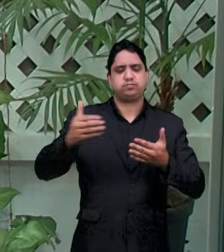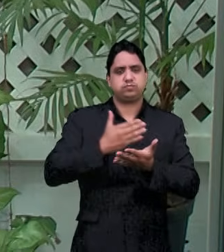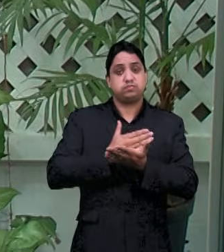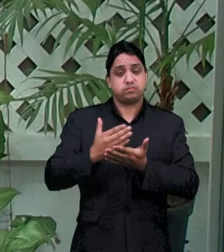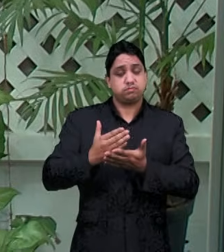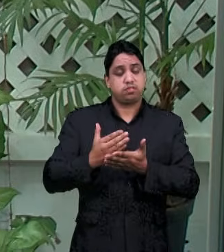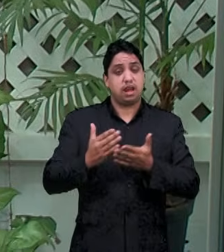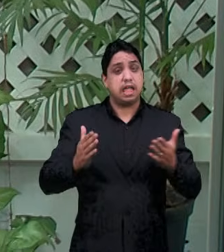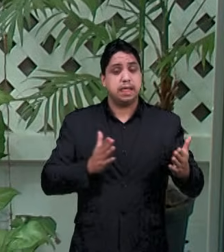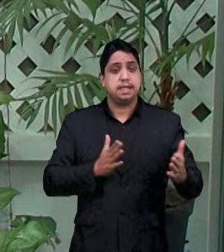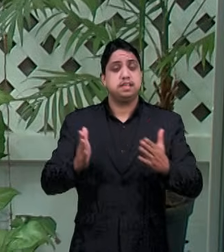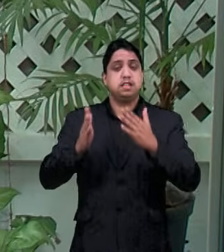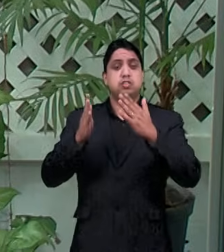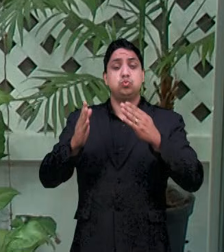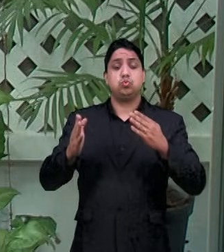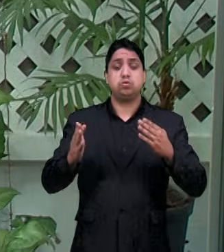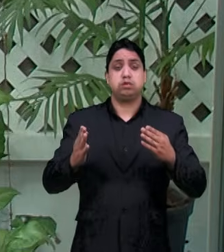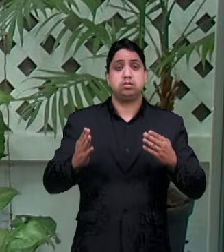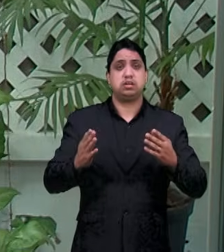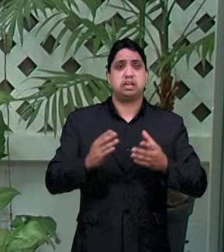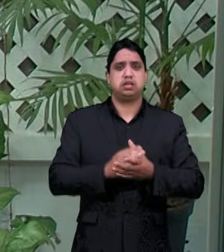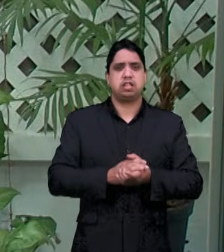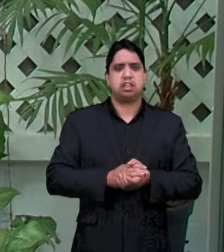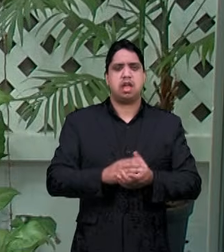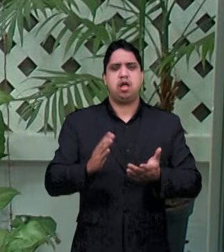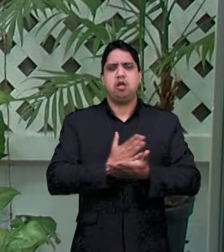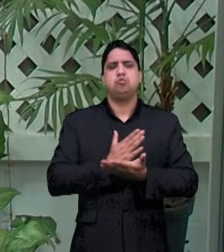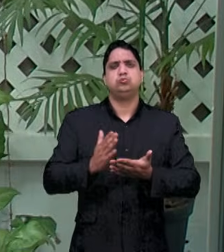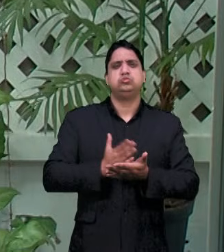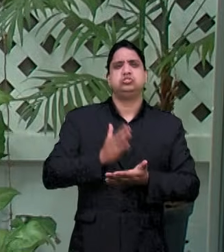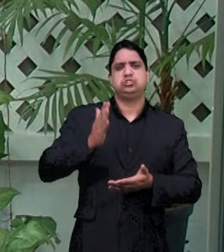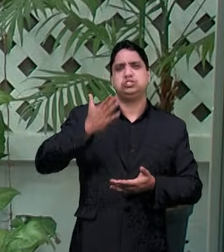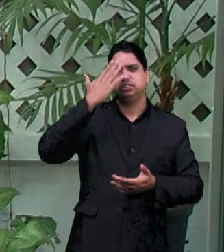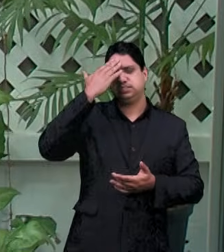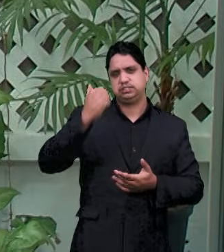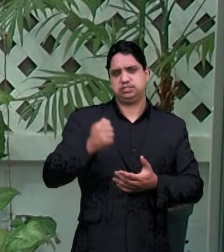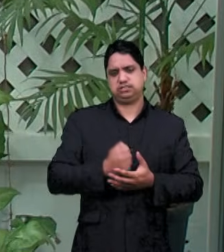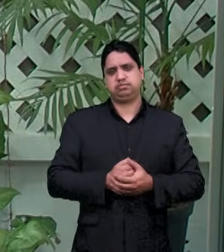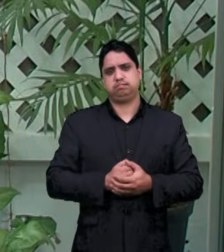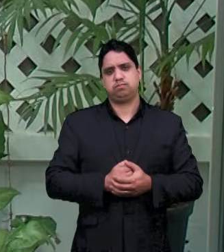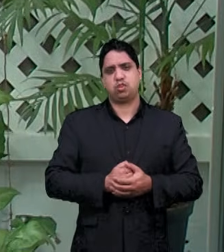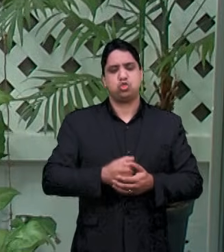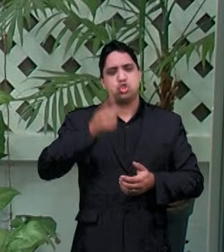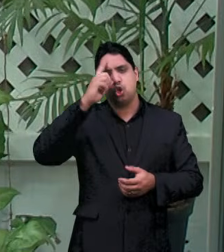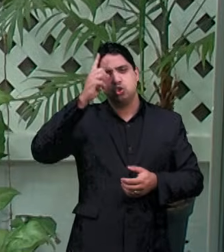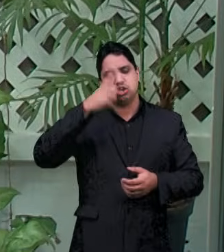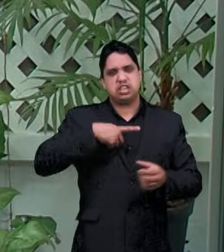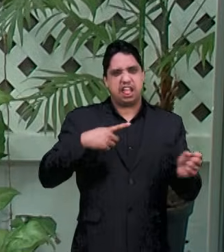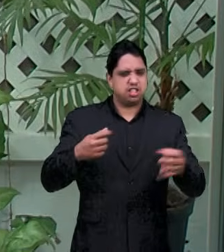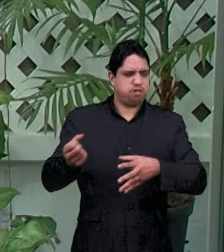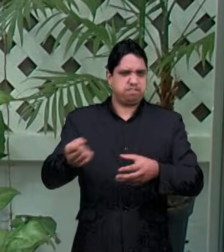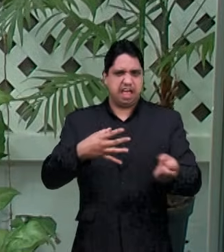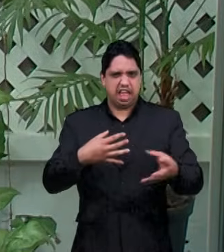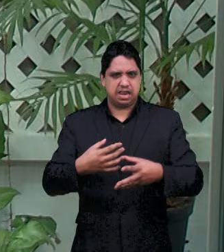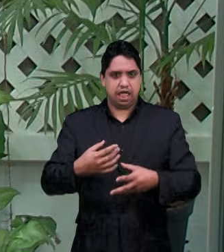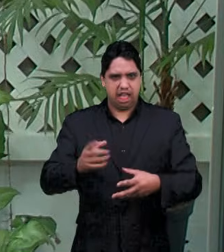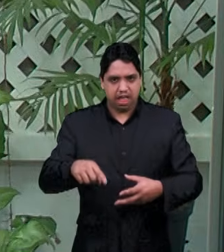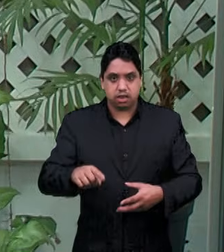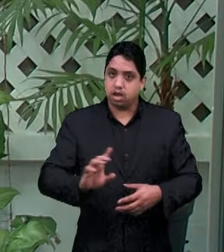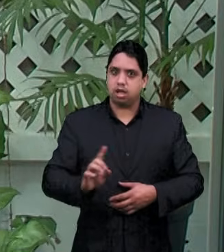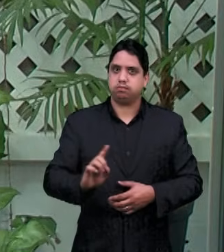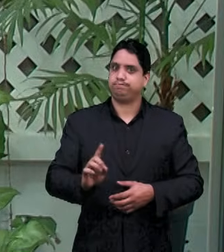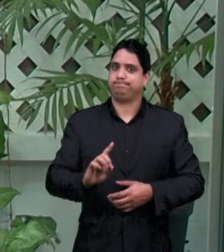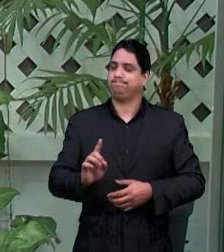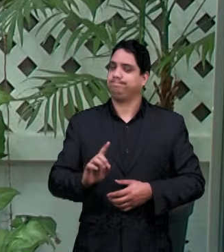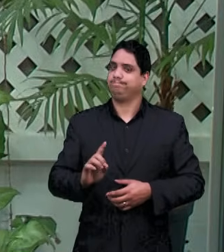parler ce dont ils ont besoin. Quelques-uns savent déjà de tout. Tous les jours, ils veulent une nouveauté. Ce n'est pas ça.